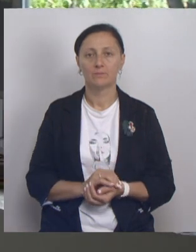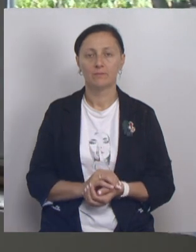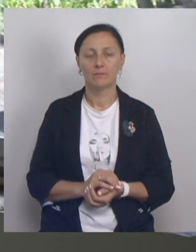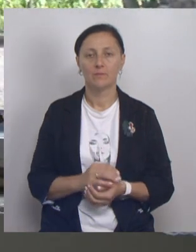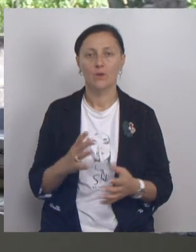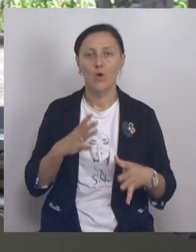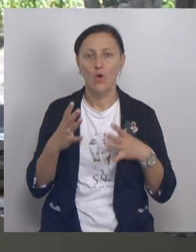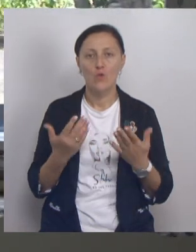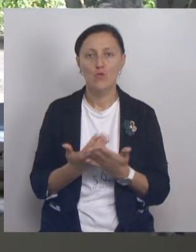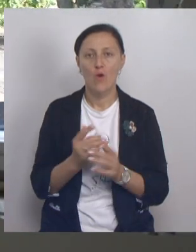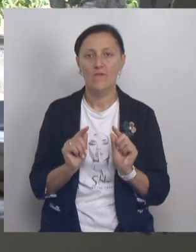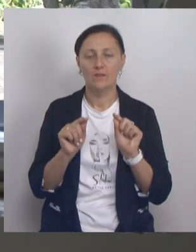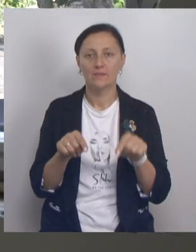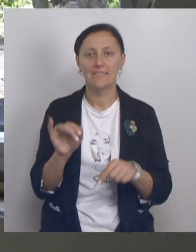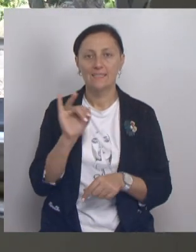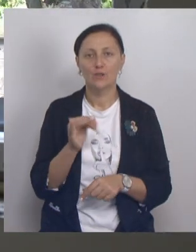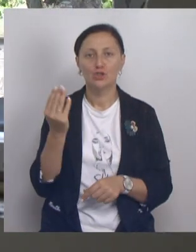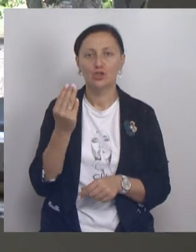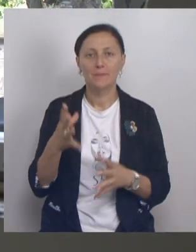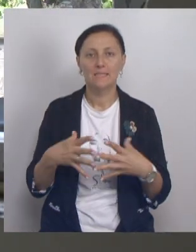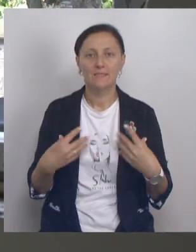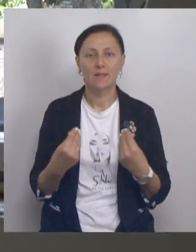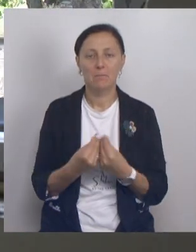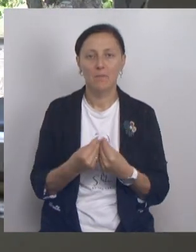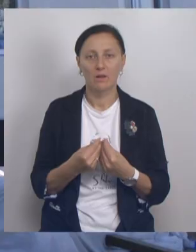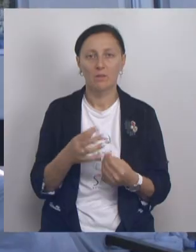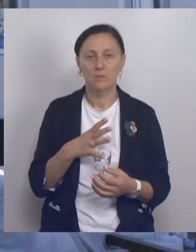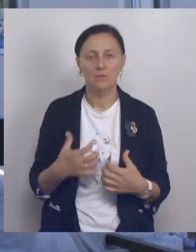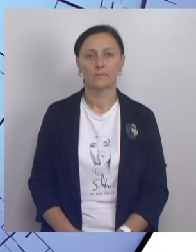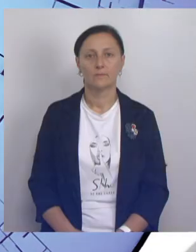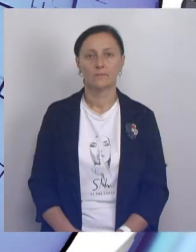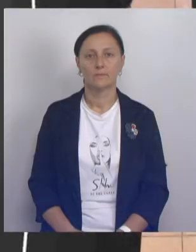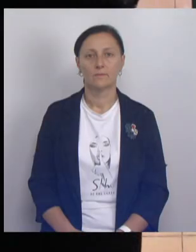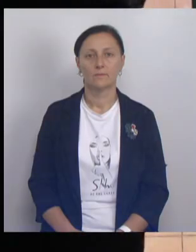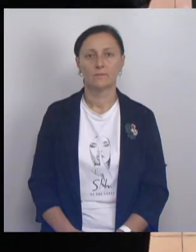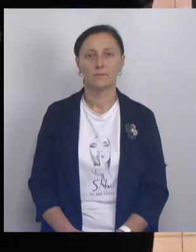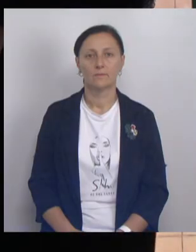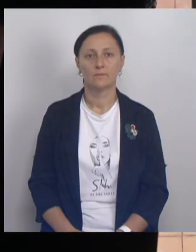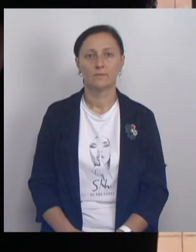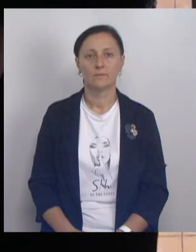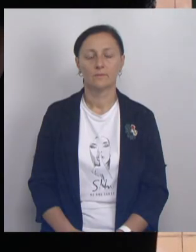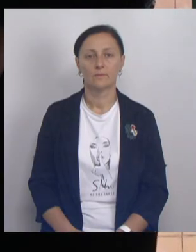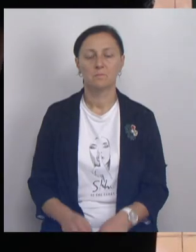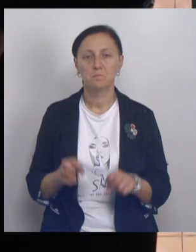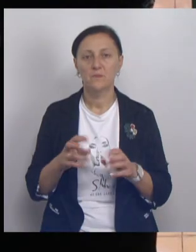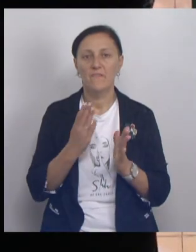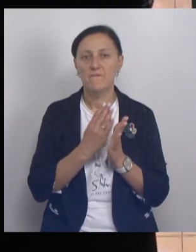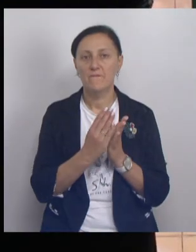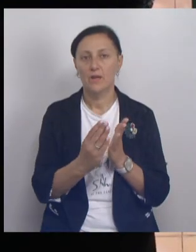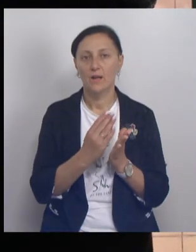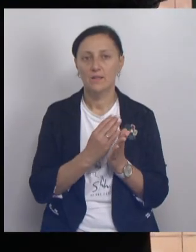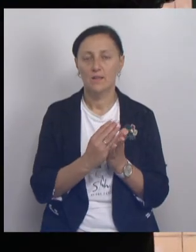Готовятся к новоселью. История одной из шебекинских семей, пережившей страшное. Вот выгоняем когда. Вот